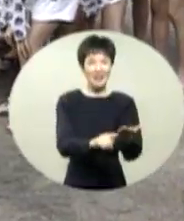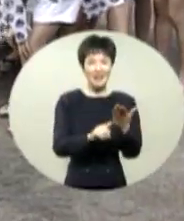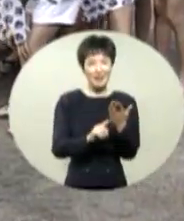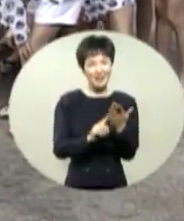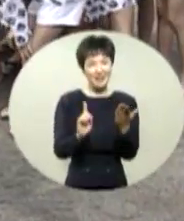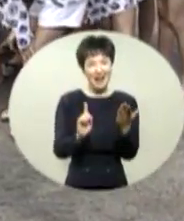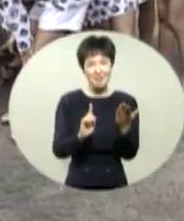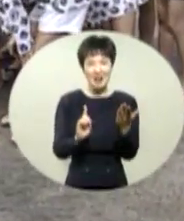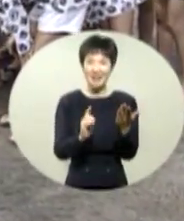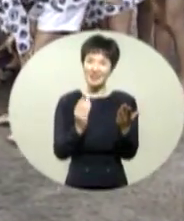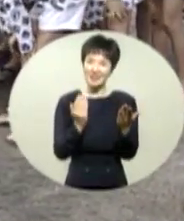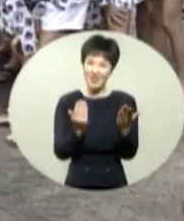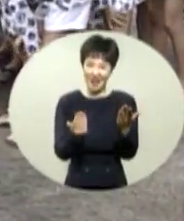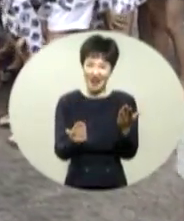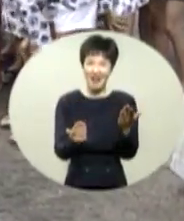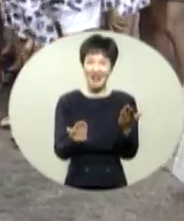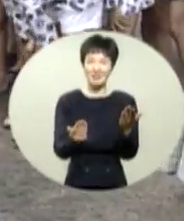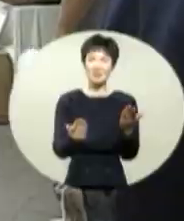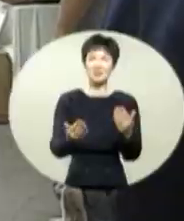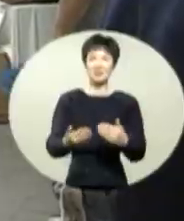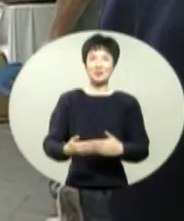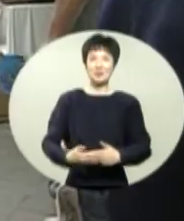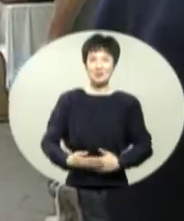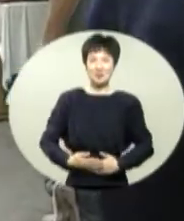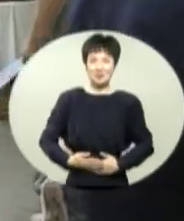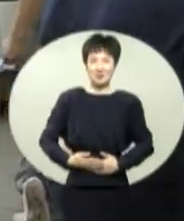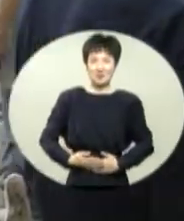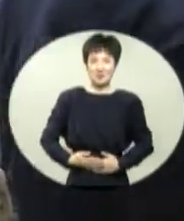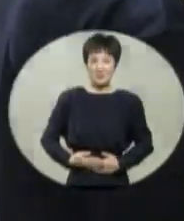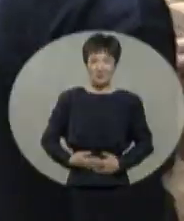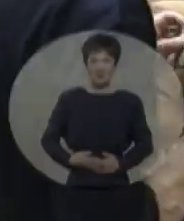て。はい、ありがとう。